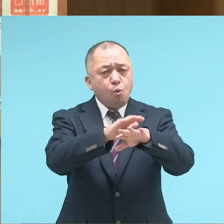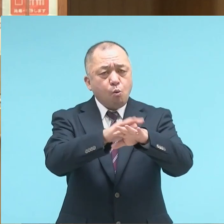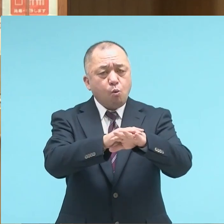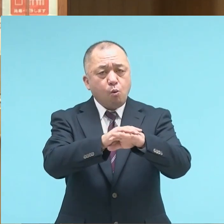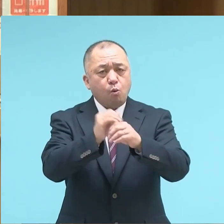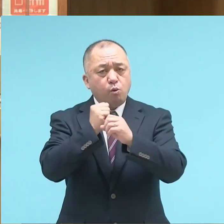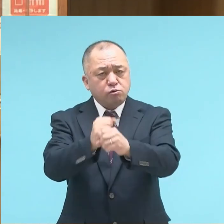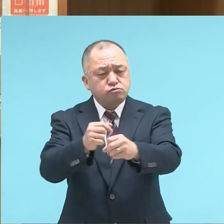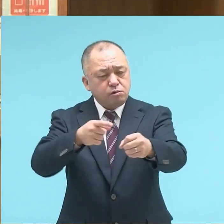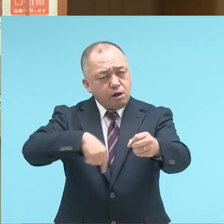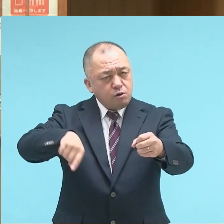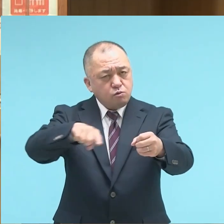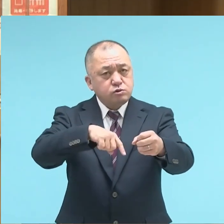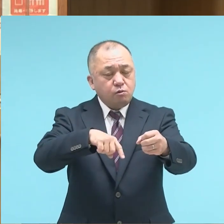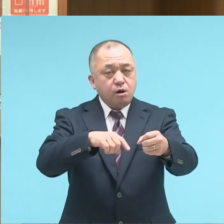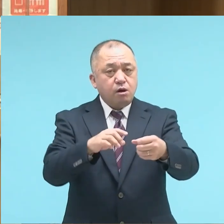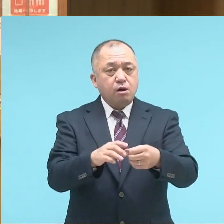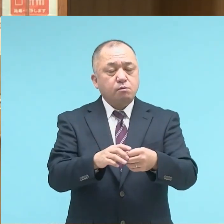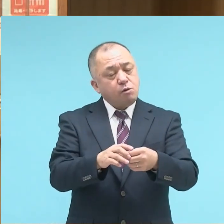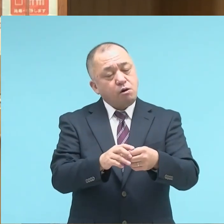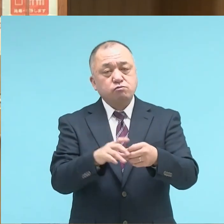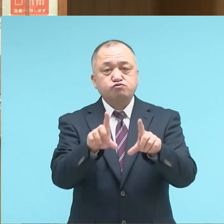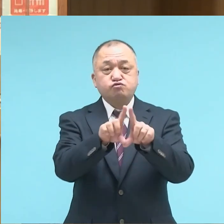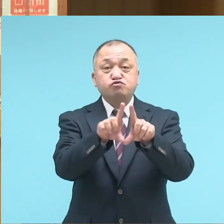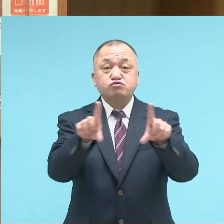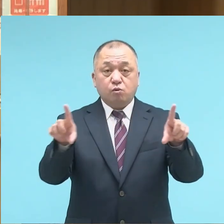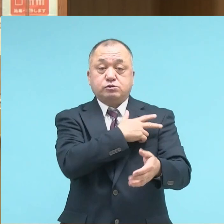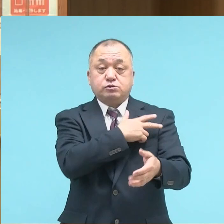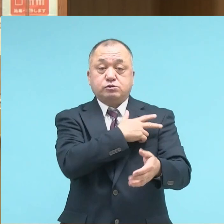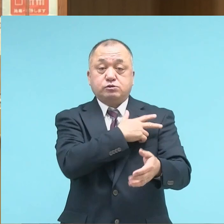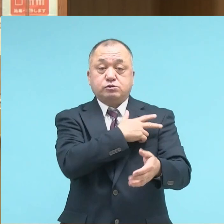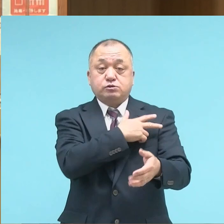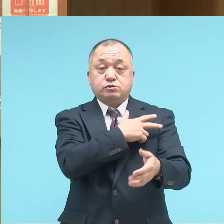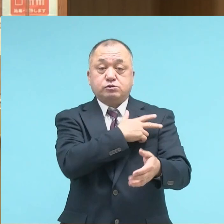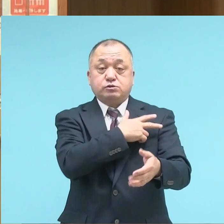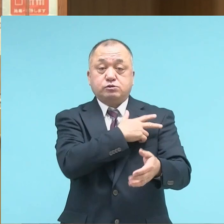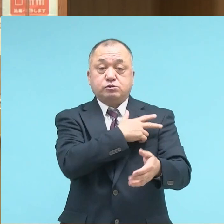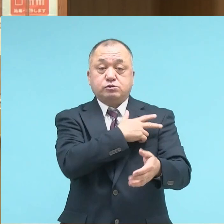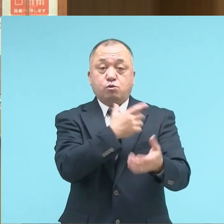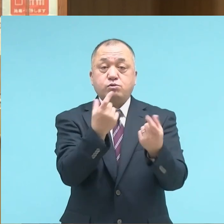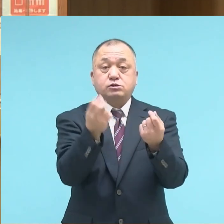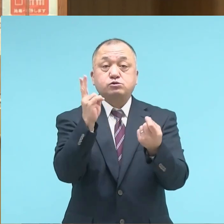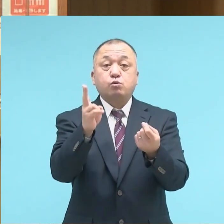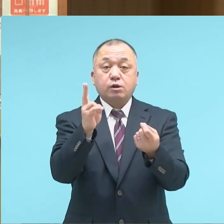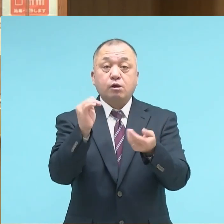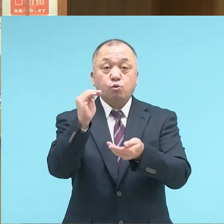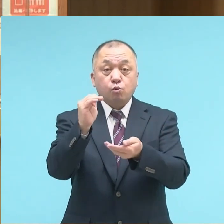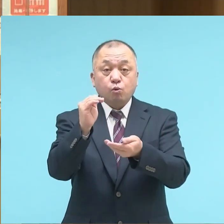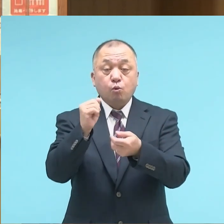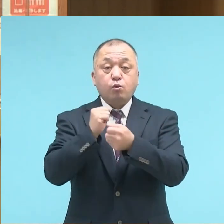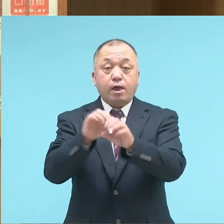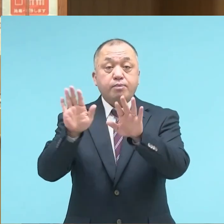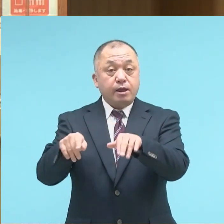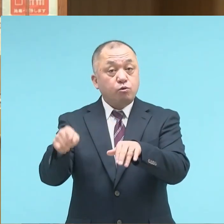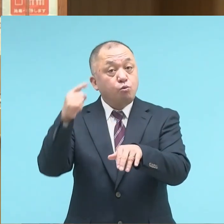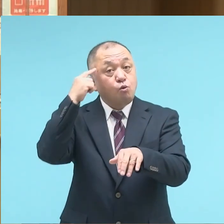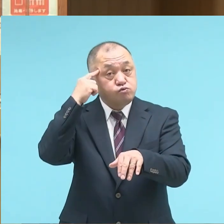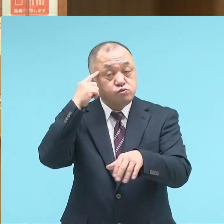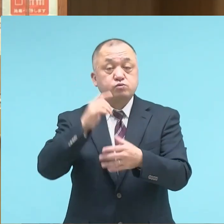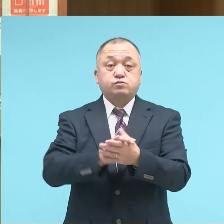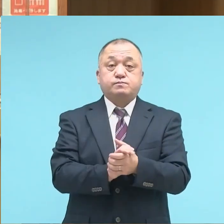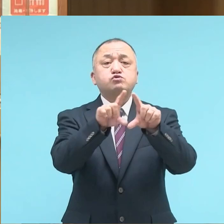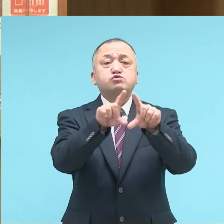願いする内容としては、極めて普通の看護師さんにお願いするようなことであったと思います。と